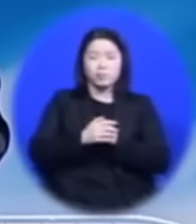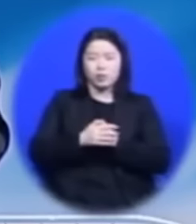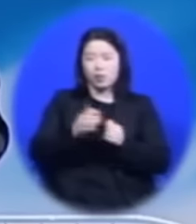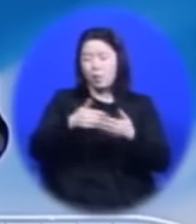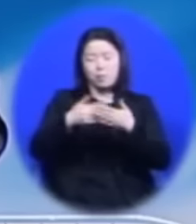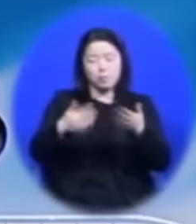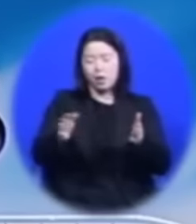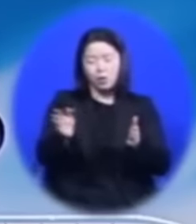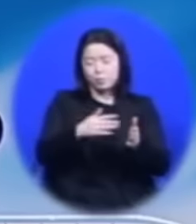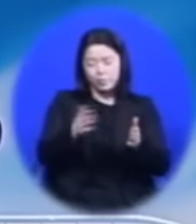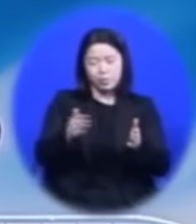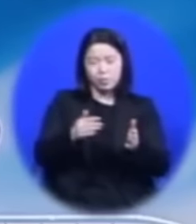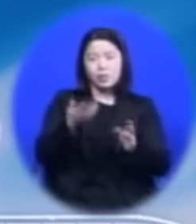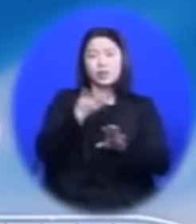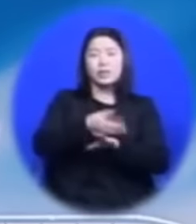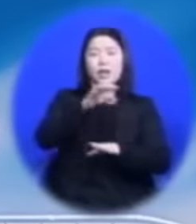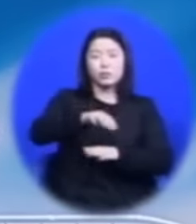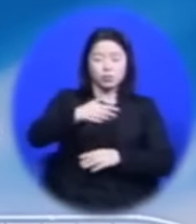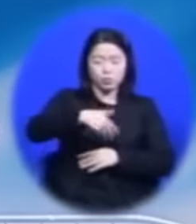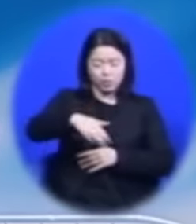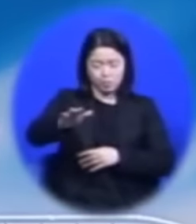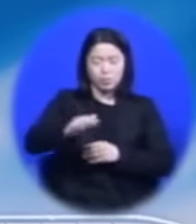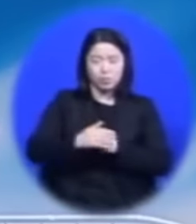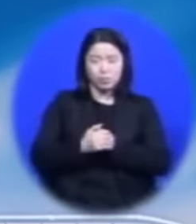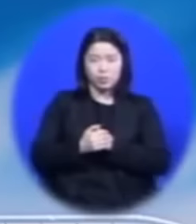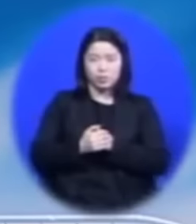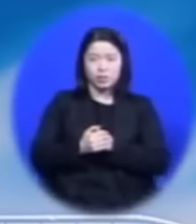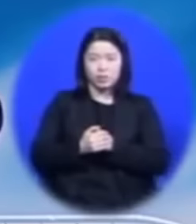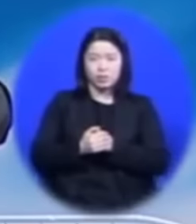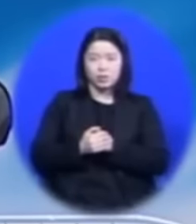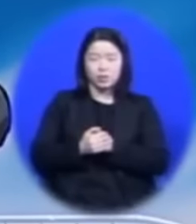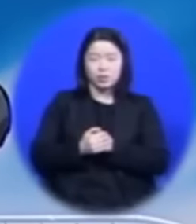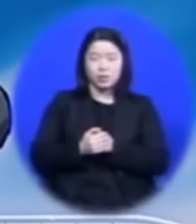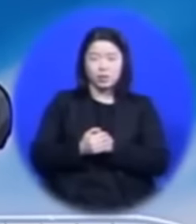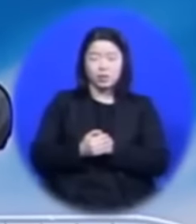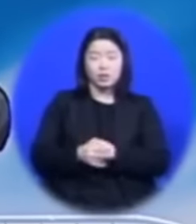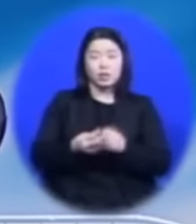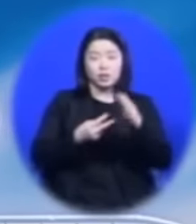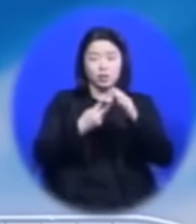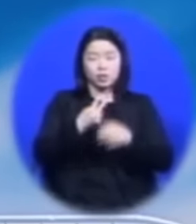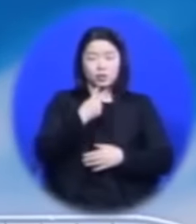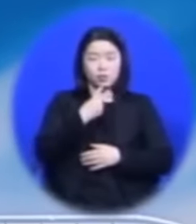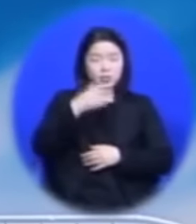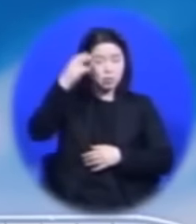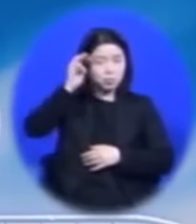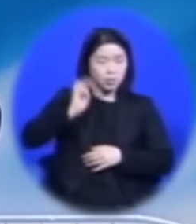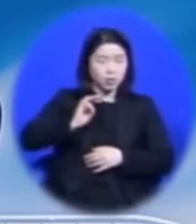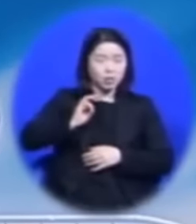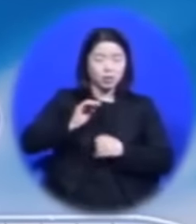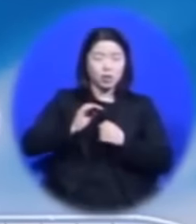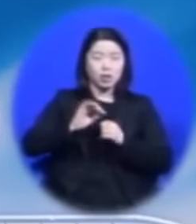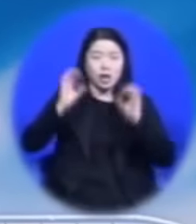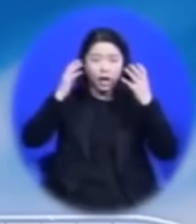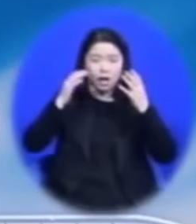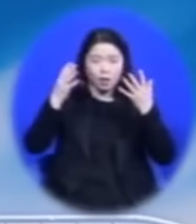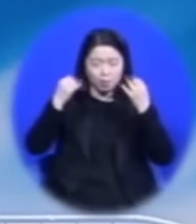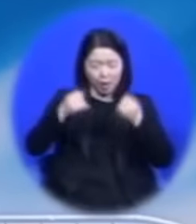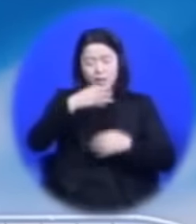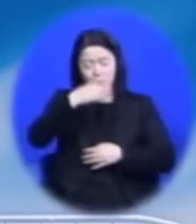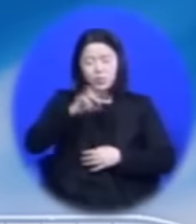없어요. 딴 데 가봐요. 그러니까 요셉과 마리아 그 배역 맡은 아이는 얼마나